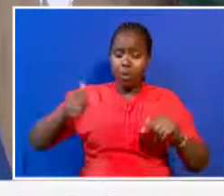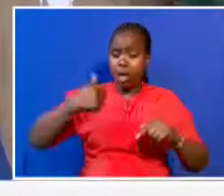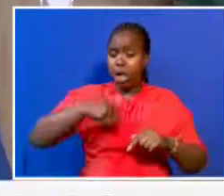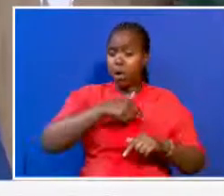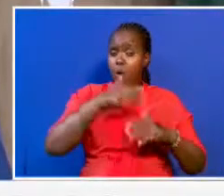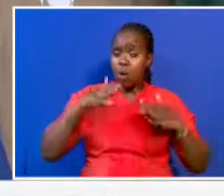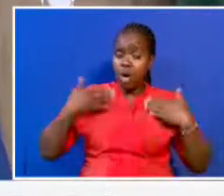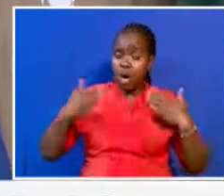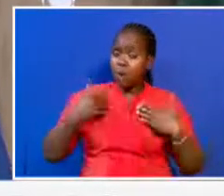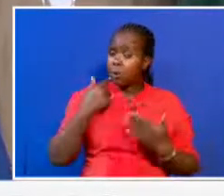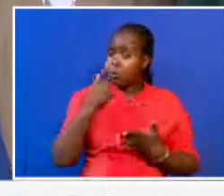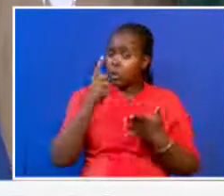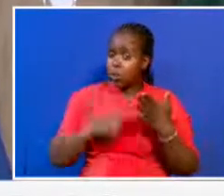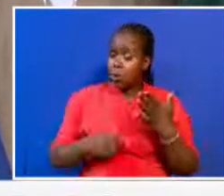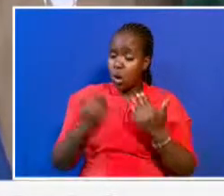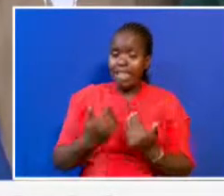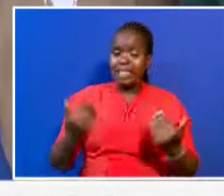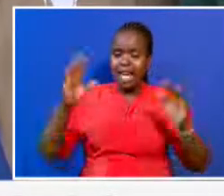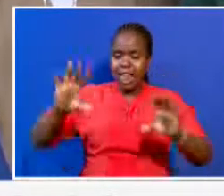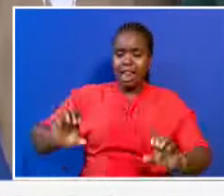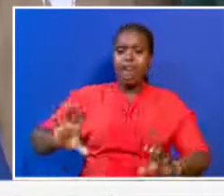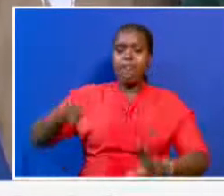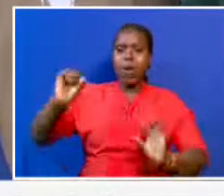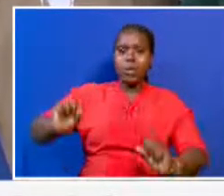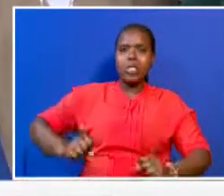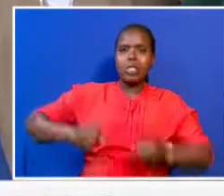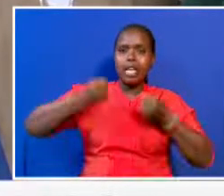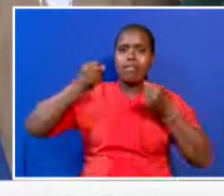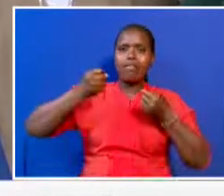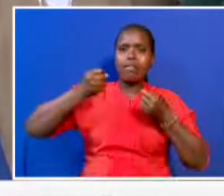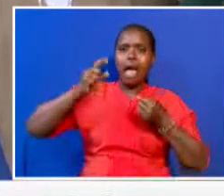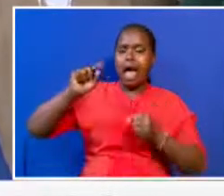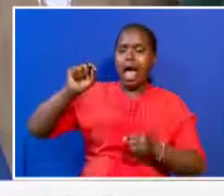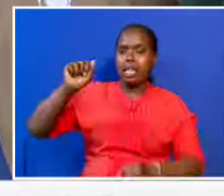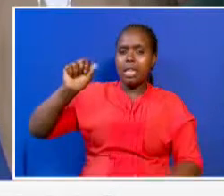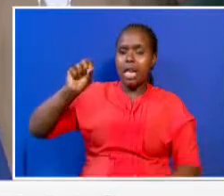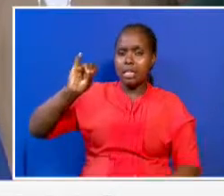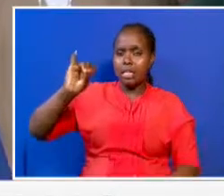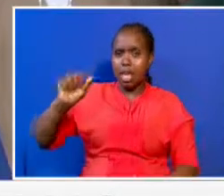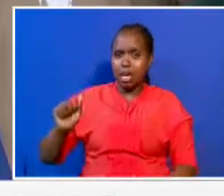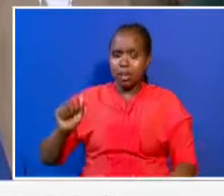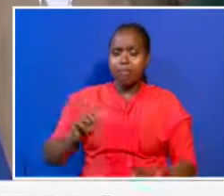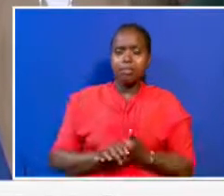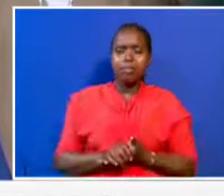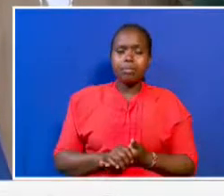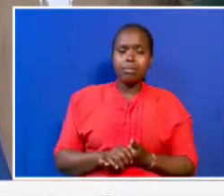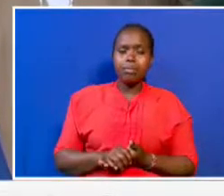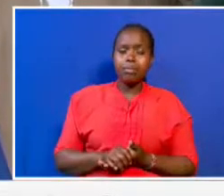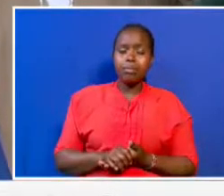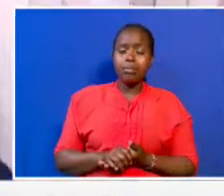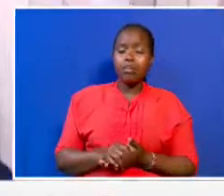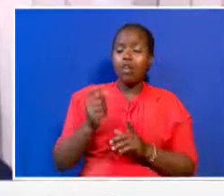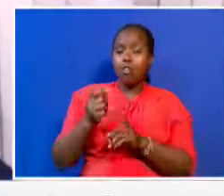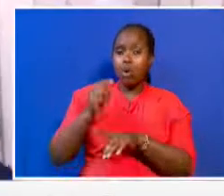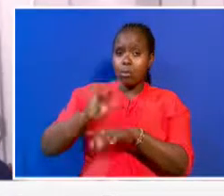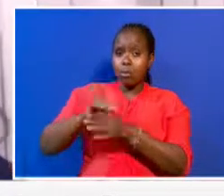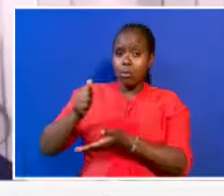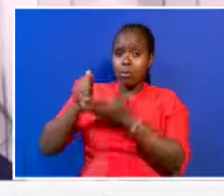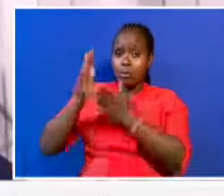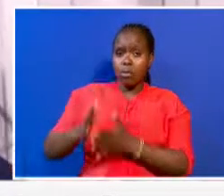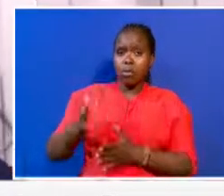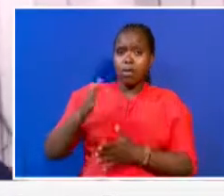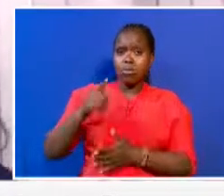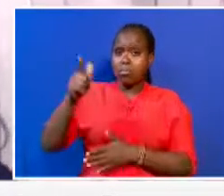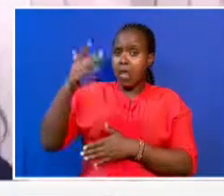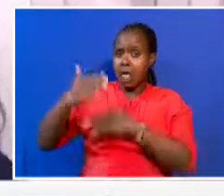furaha kusema mtoto amepatikana sehemu za Tasia kwa msamaria mwema. Na majirani